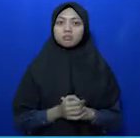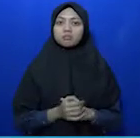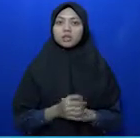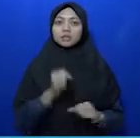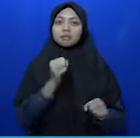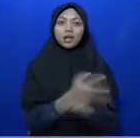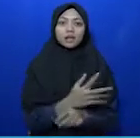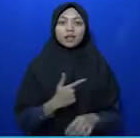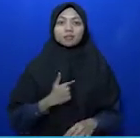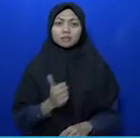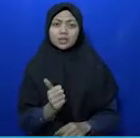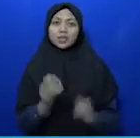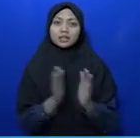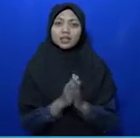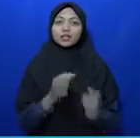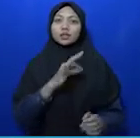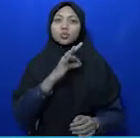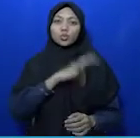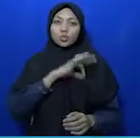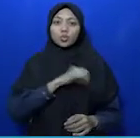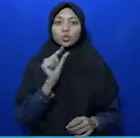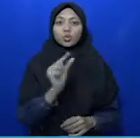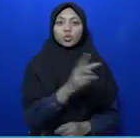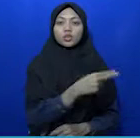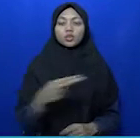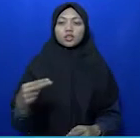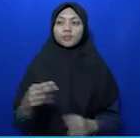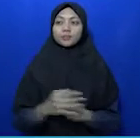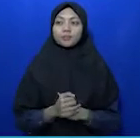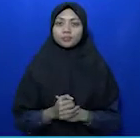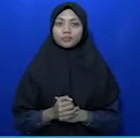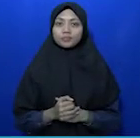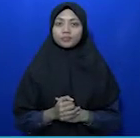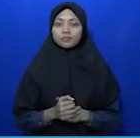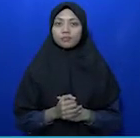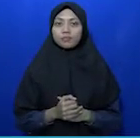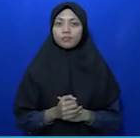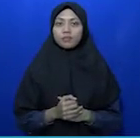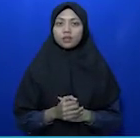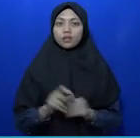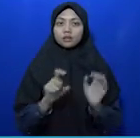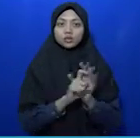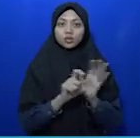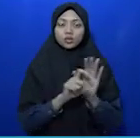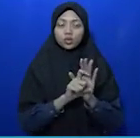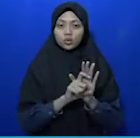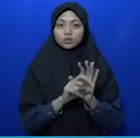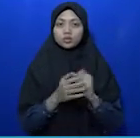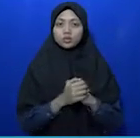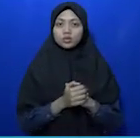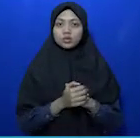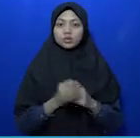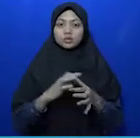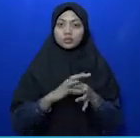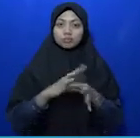dan affordable, bisa apa, bisa dibeli tadi. Misalnya tadi gitu ya, divestasi